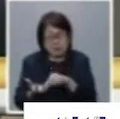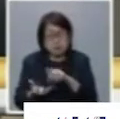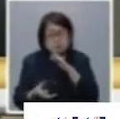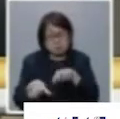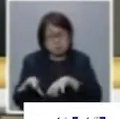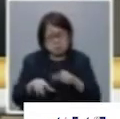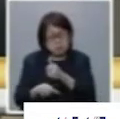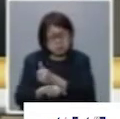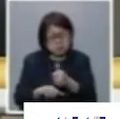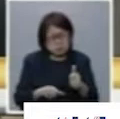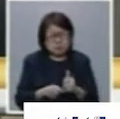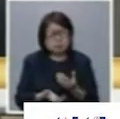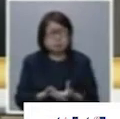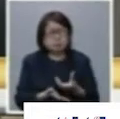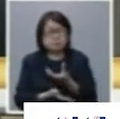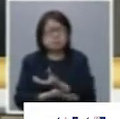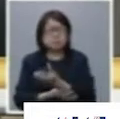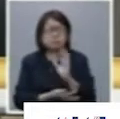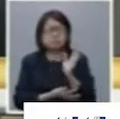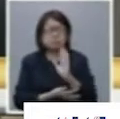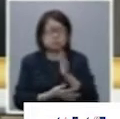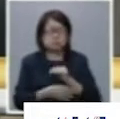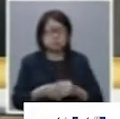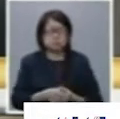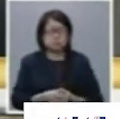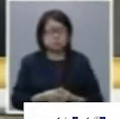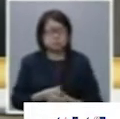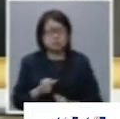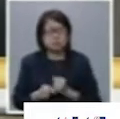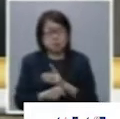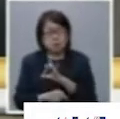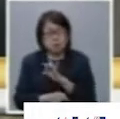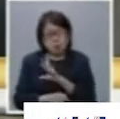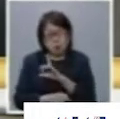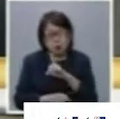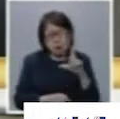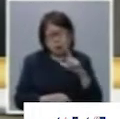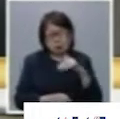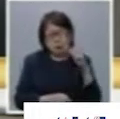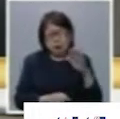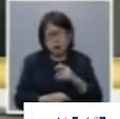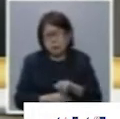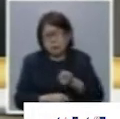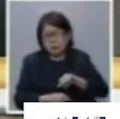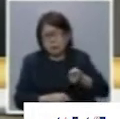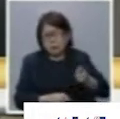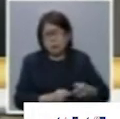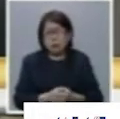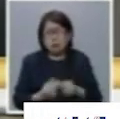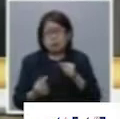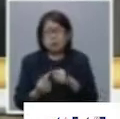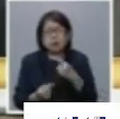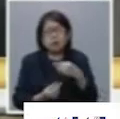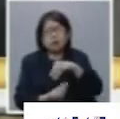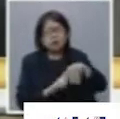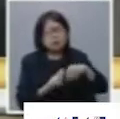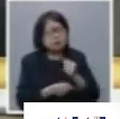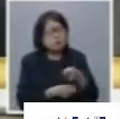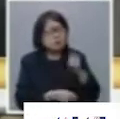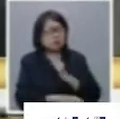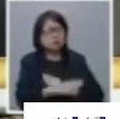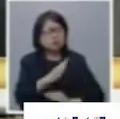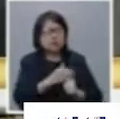ราไม่ต้องไปชดเชยค่าก่อสร้างนะครับปีละหลายร้อยล้านทุกปีเอาไปใช้ประโยชน์ให้กับคนพิการคนด้อยโอกาสก็ยัง